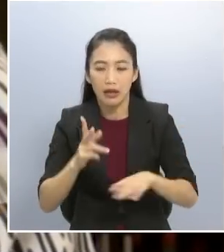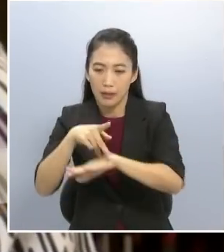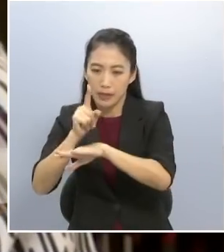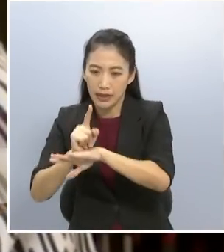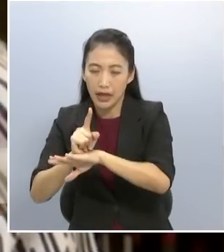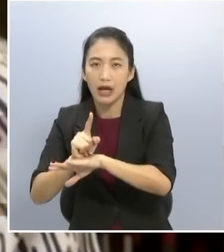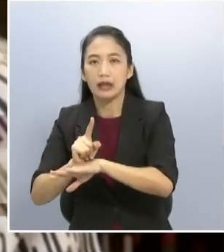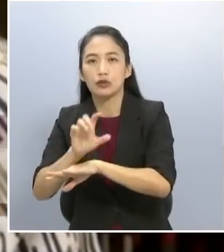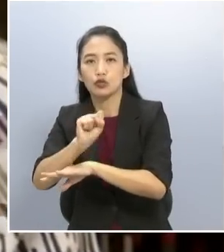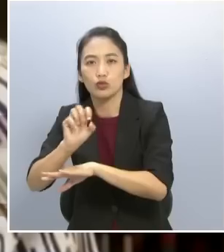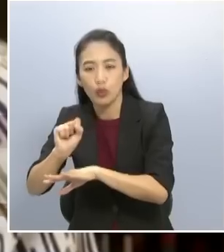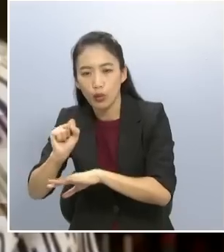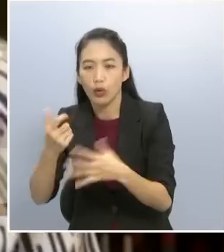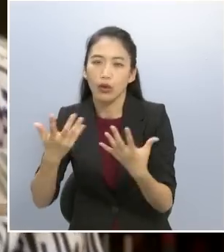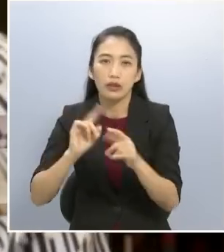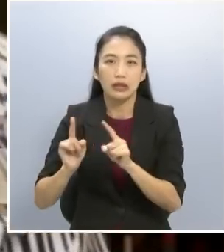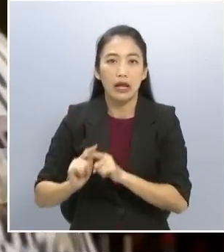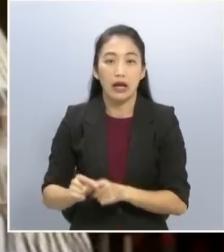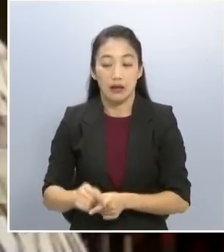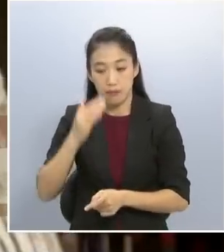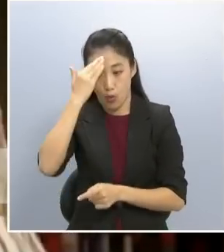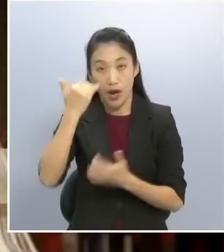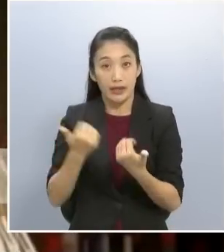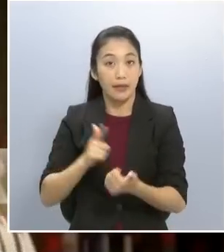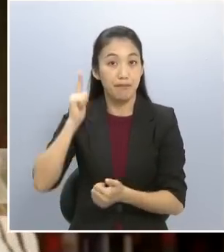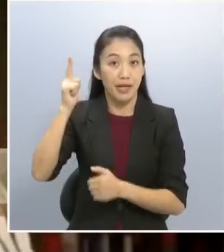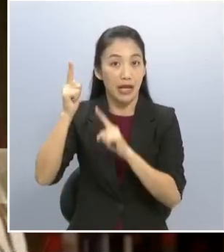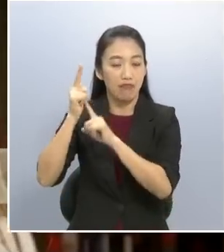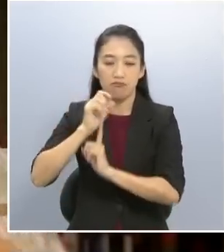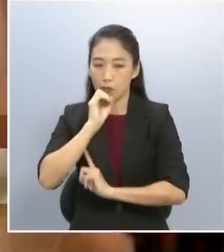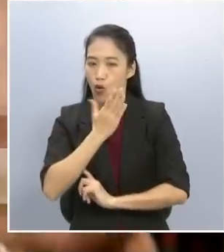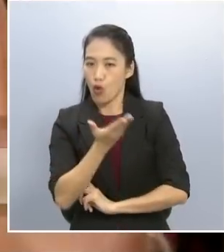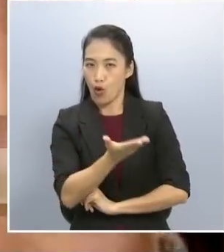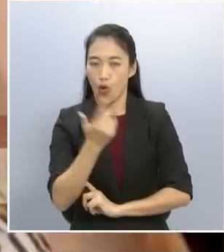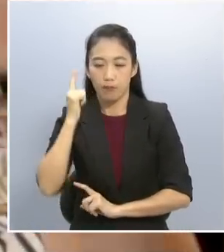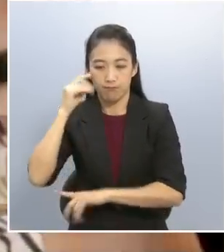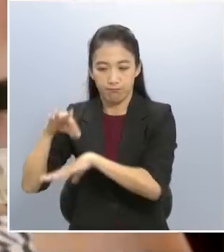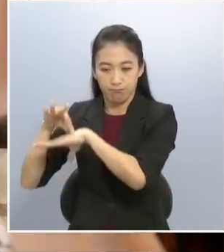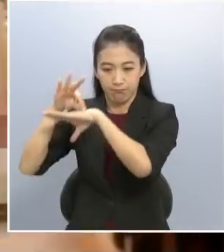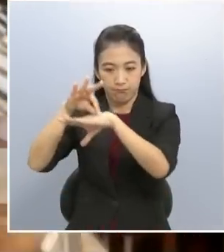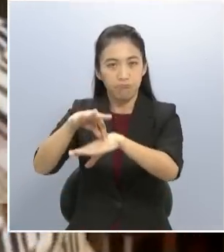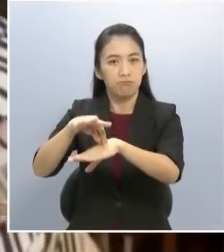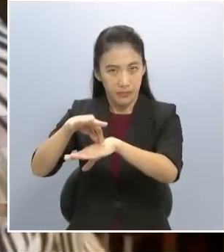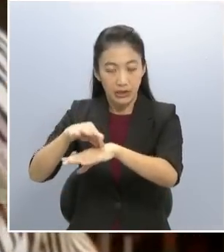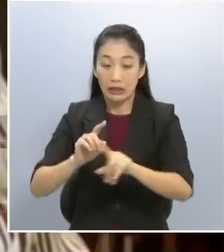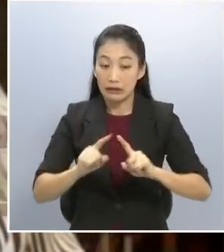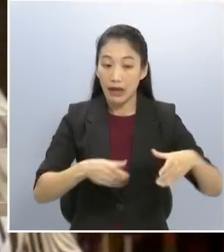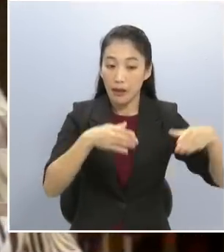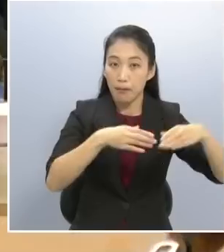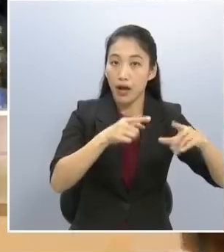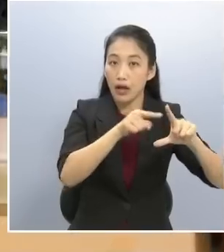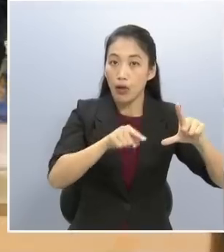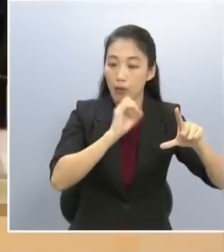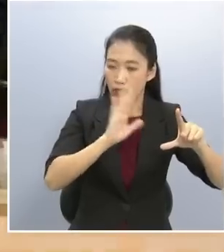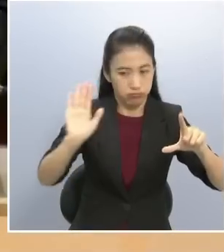แทนเพื่อไทยต่อรองขอส่งคนที่เหมาะสมขึ้นดำรงตำแหน่งขณะที่ก้าวไกลก็ยืนยันว่าต้องเป็นของพรรคอันดับหนึ่งอย่าง